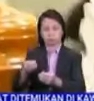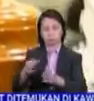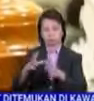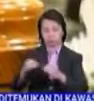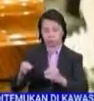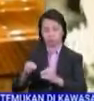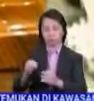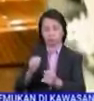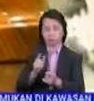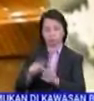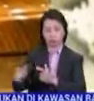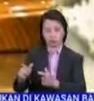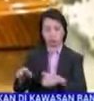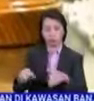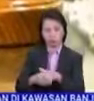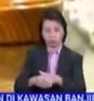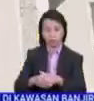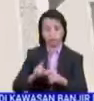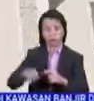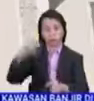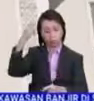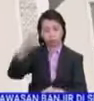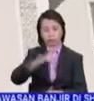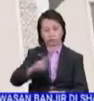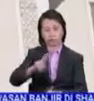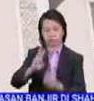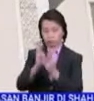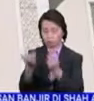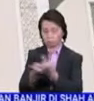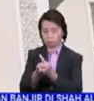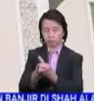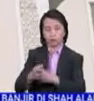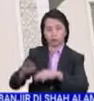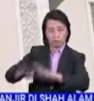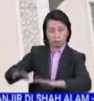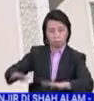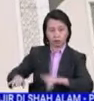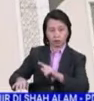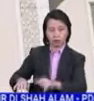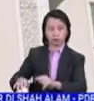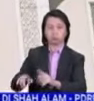kelulusan berkahwin. Namun, faktor utama ialah kebajikan kanak-kanak tersebut terbela.